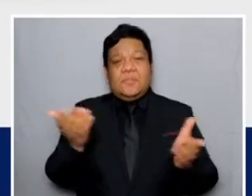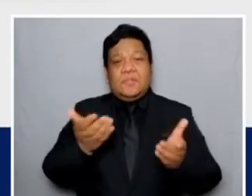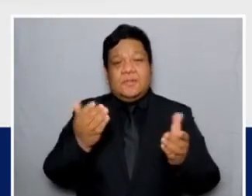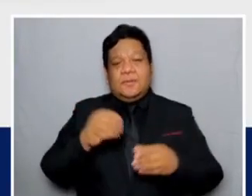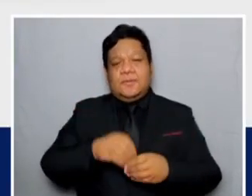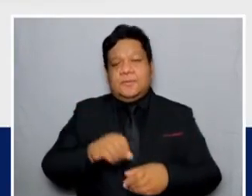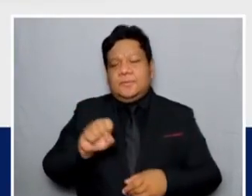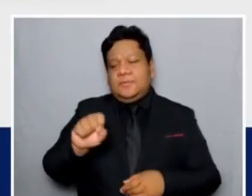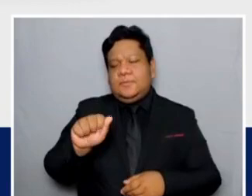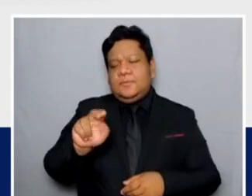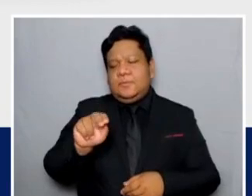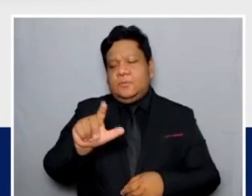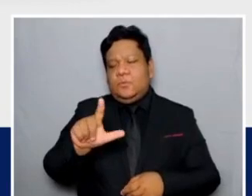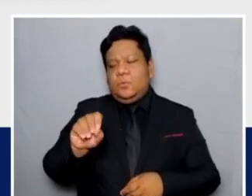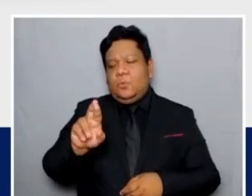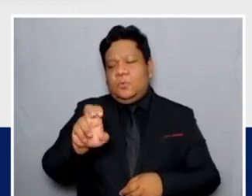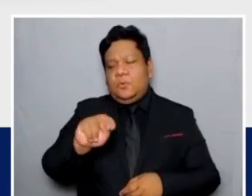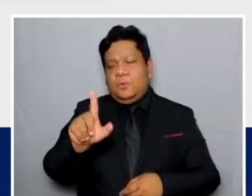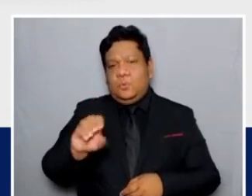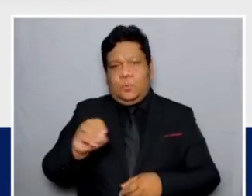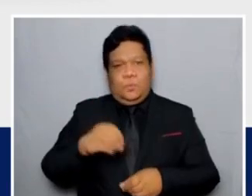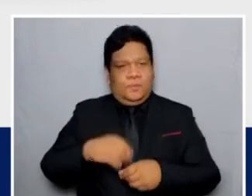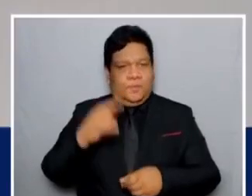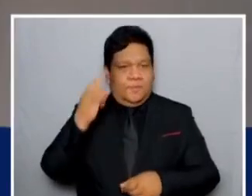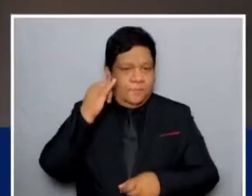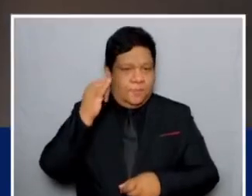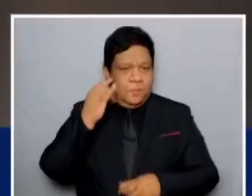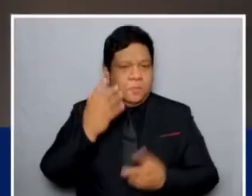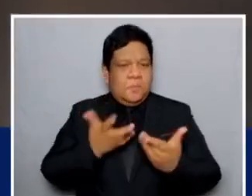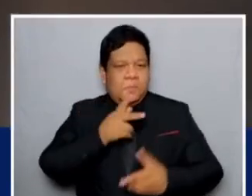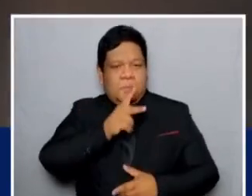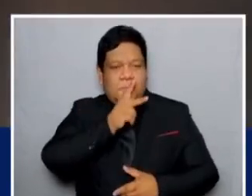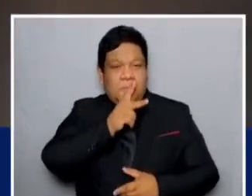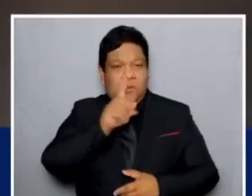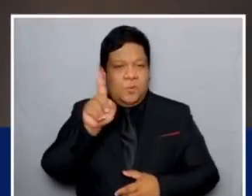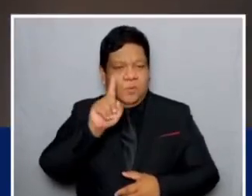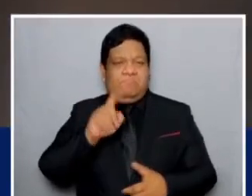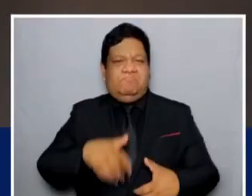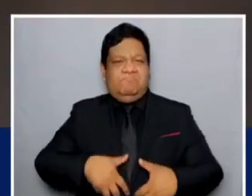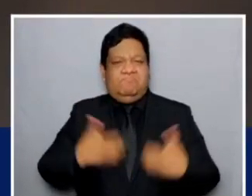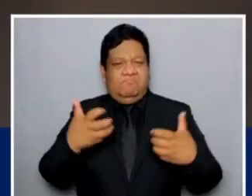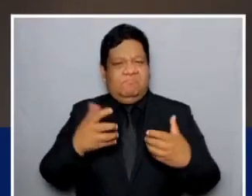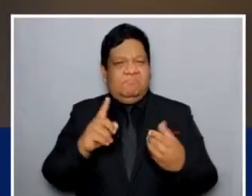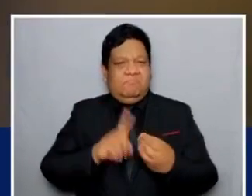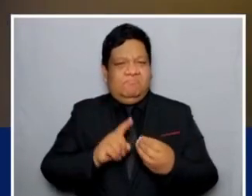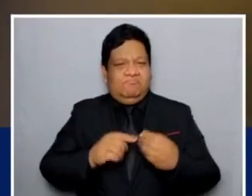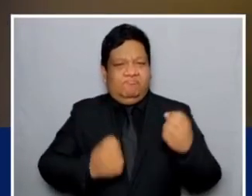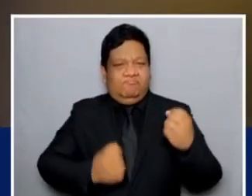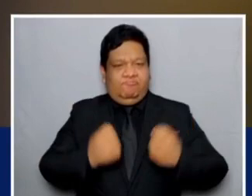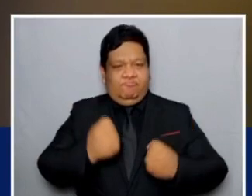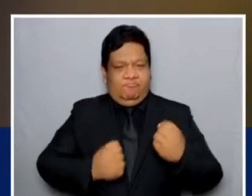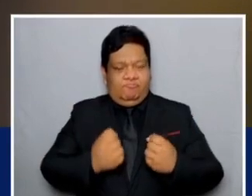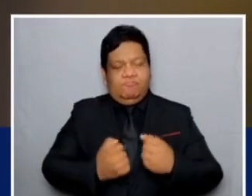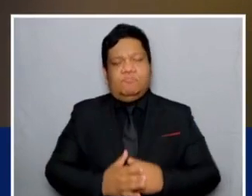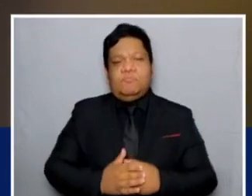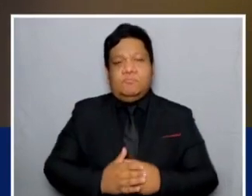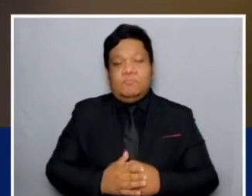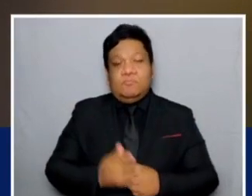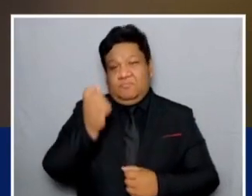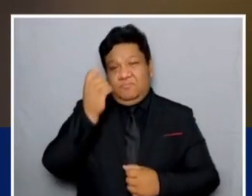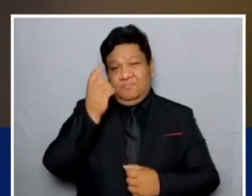nitong Linggo dahil sa hinihinalang road rage. Kwento ni Love, a 23 ng Mayo ngayong taon lang